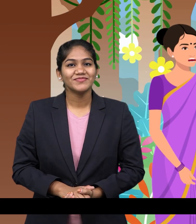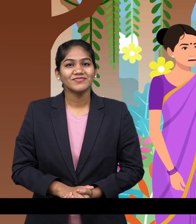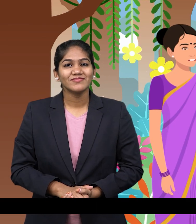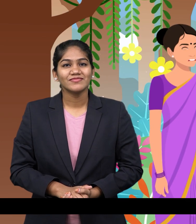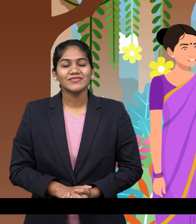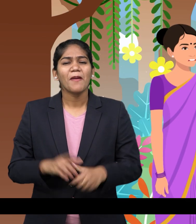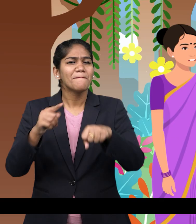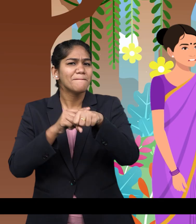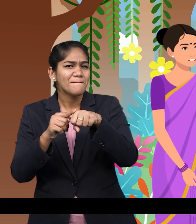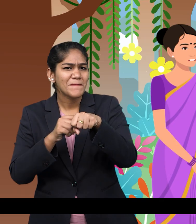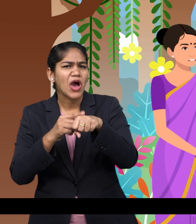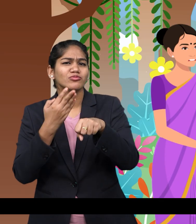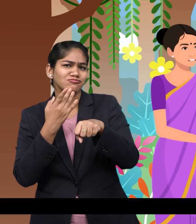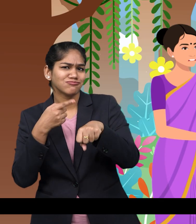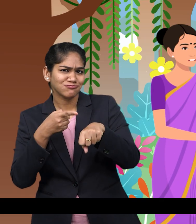भूरा,